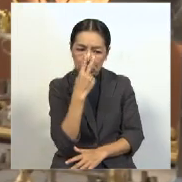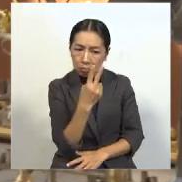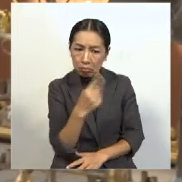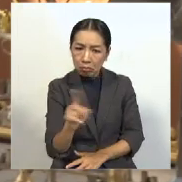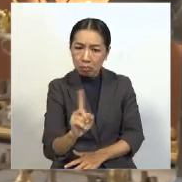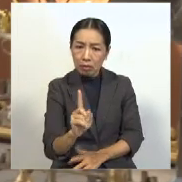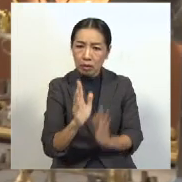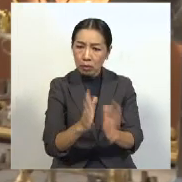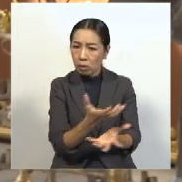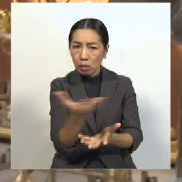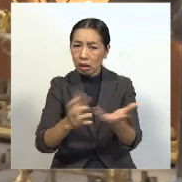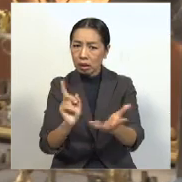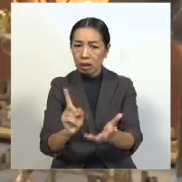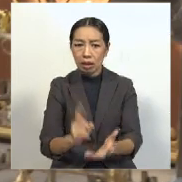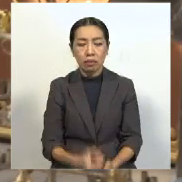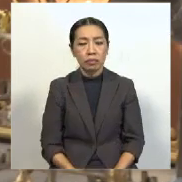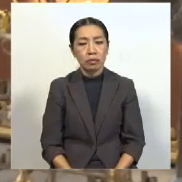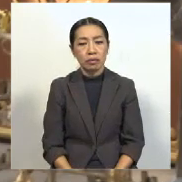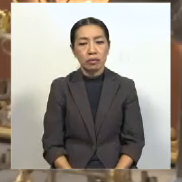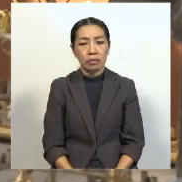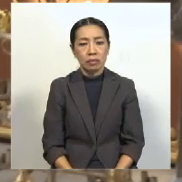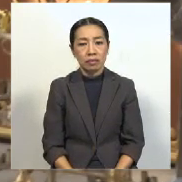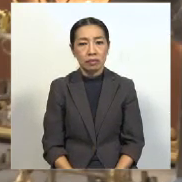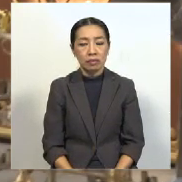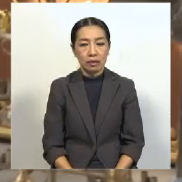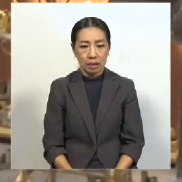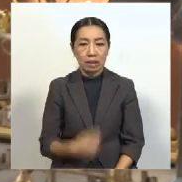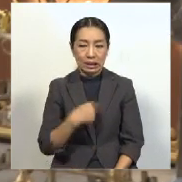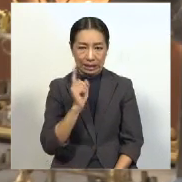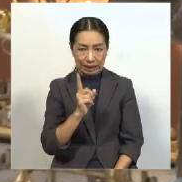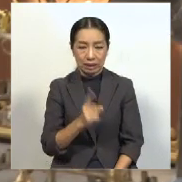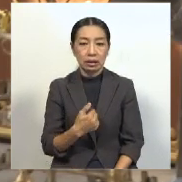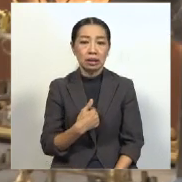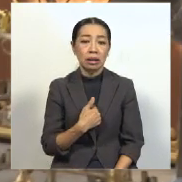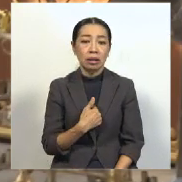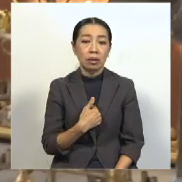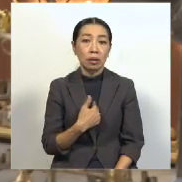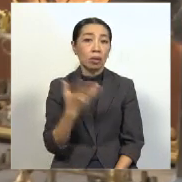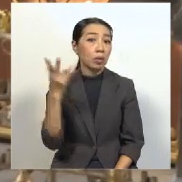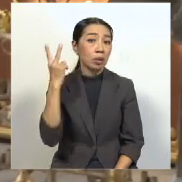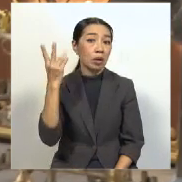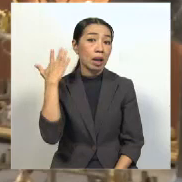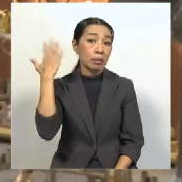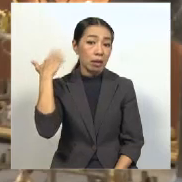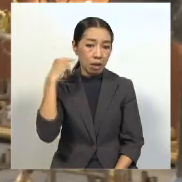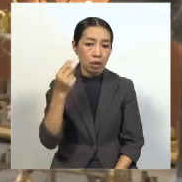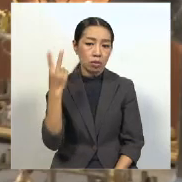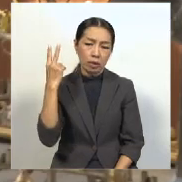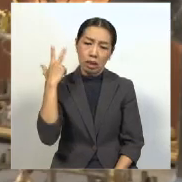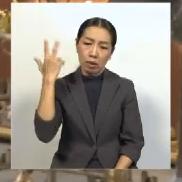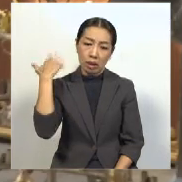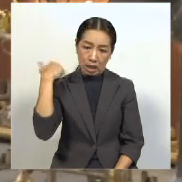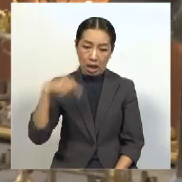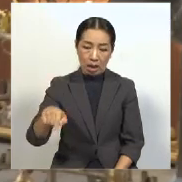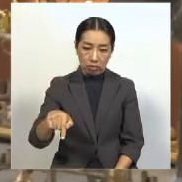วัดอันนี้คือทำทุกต ั ว ถูกต้องครับก็คือเมื่อ 2-3 วันที่ผ่านมาก็คือมีการแ